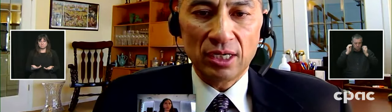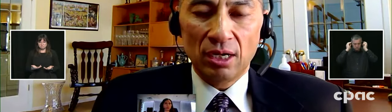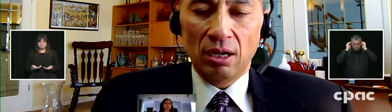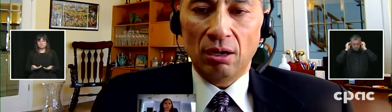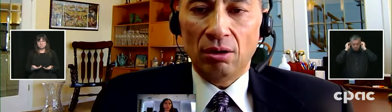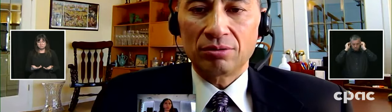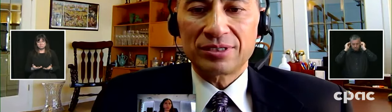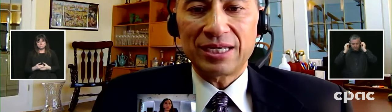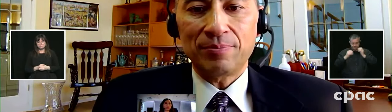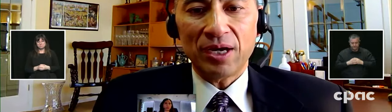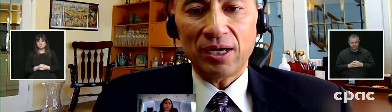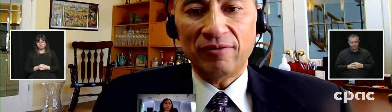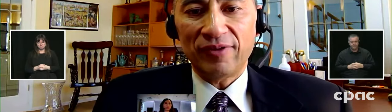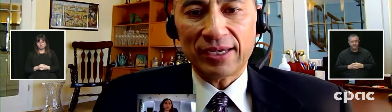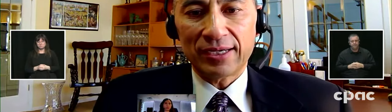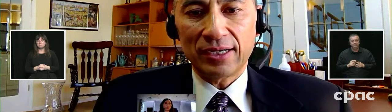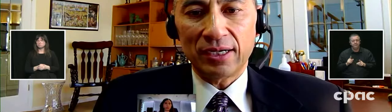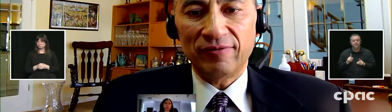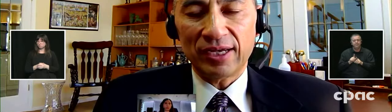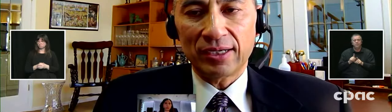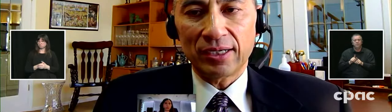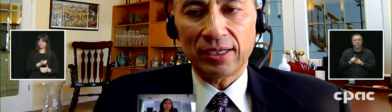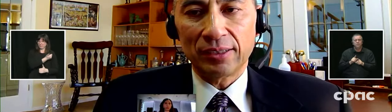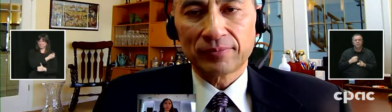aussi. On ne sait pas